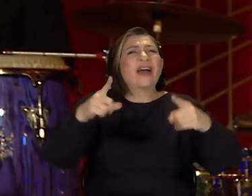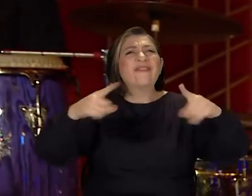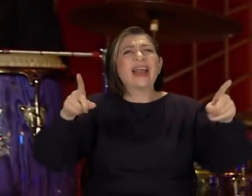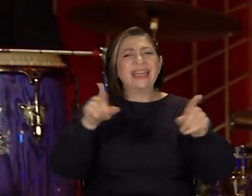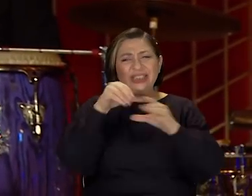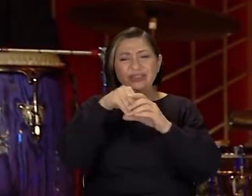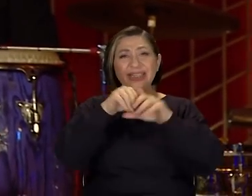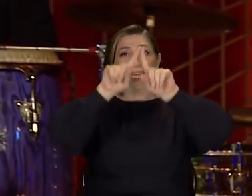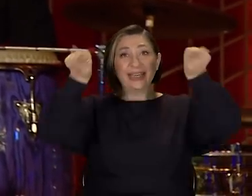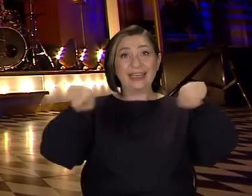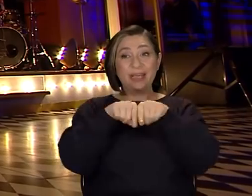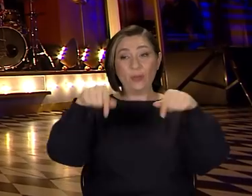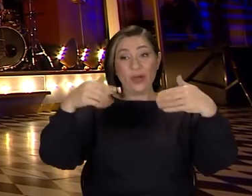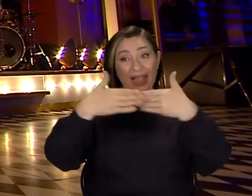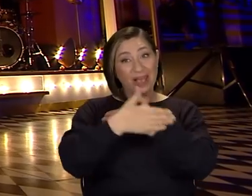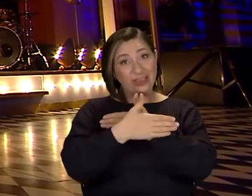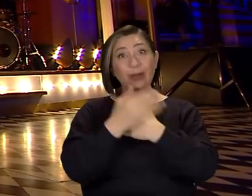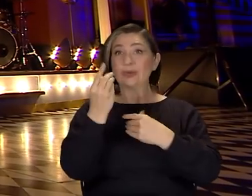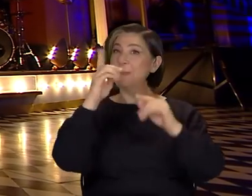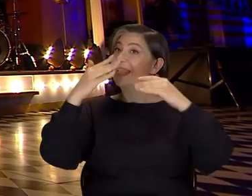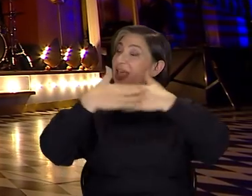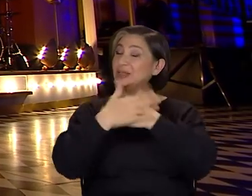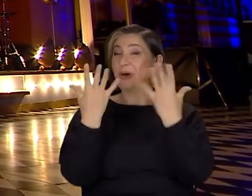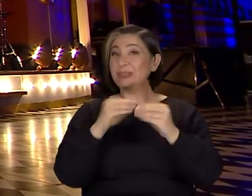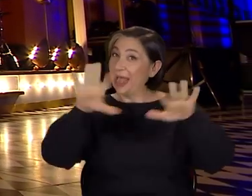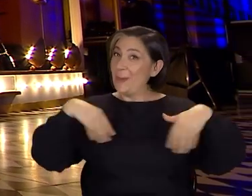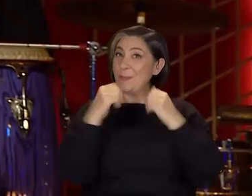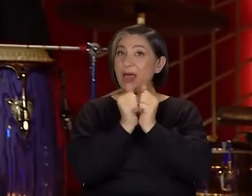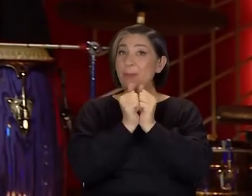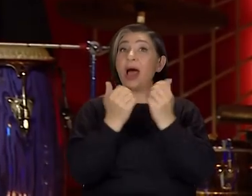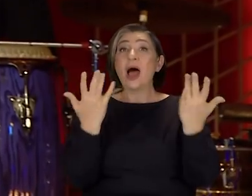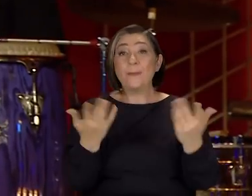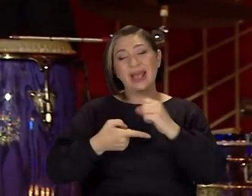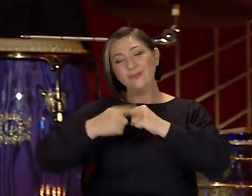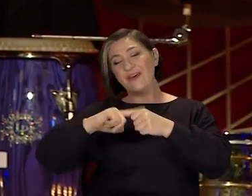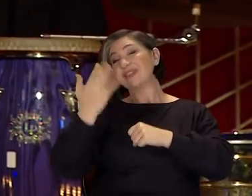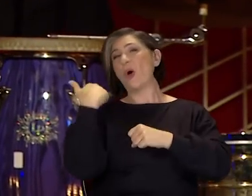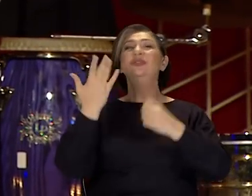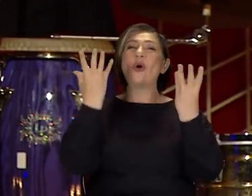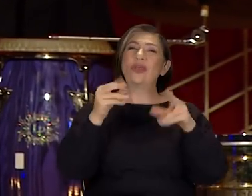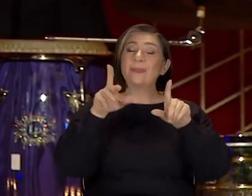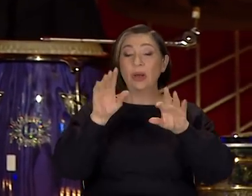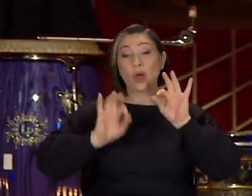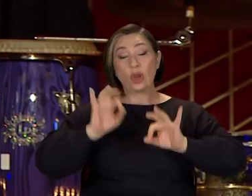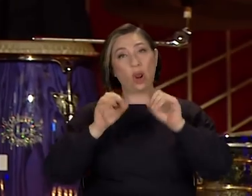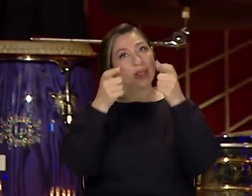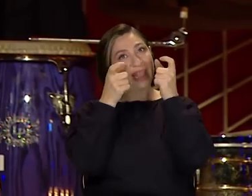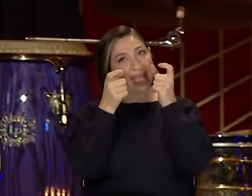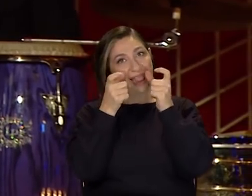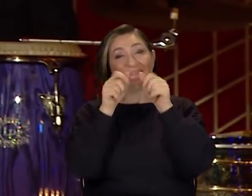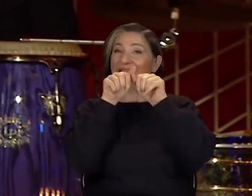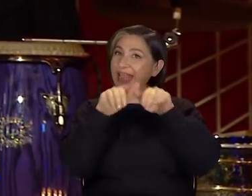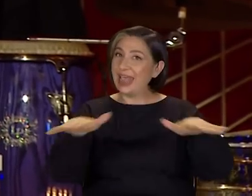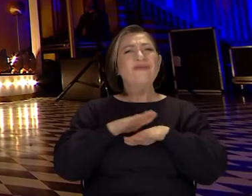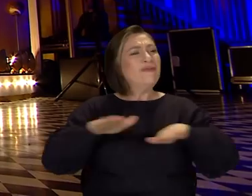platformlarda monitörlerinizin başında bu gece güzel bir gece geçireceğiz sizlerle. Ama yine geçen hafta olduğu gibi kontrollü, dikkatli